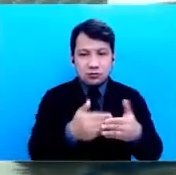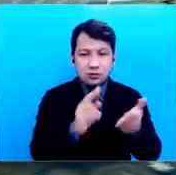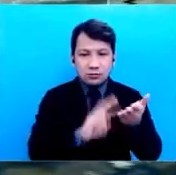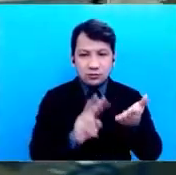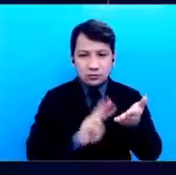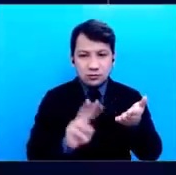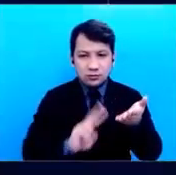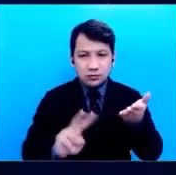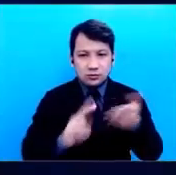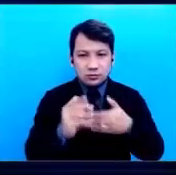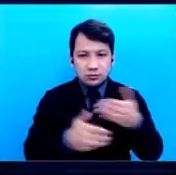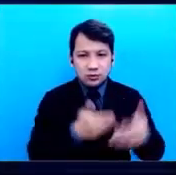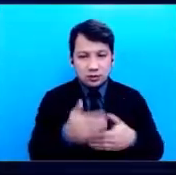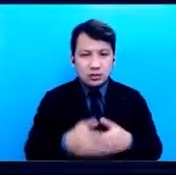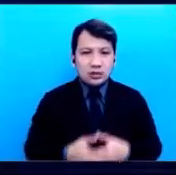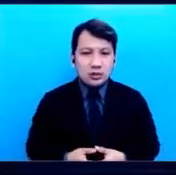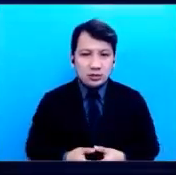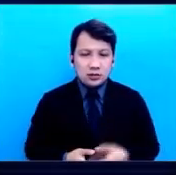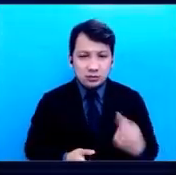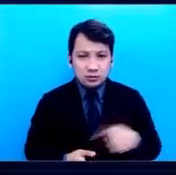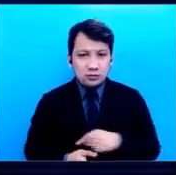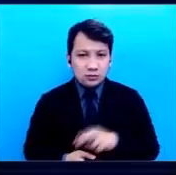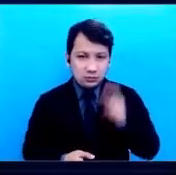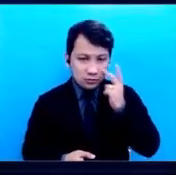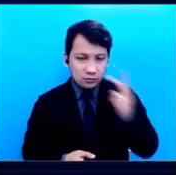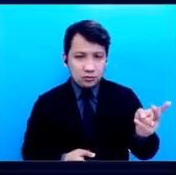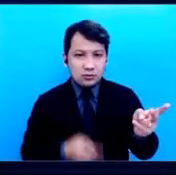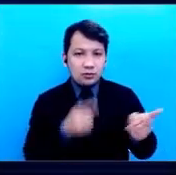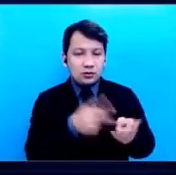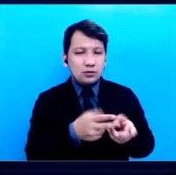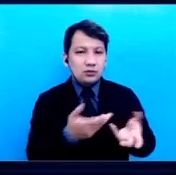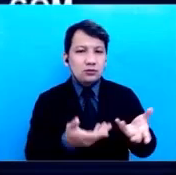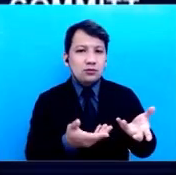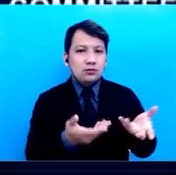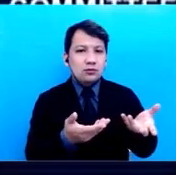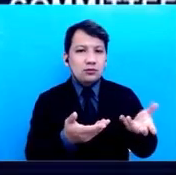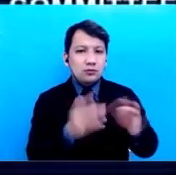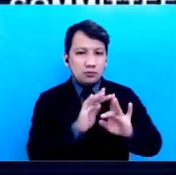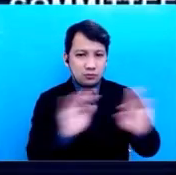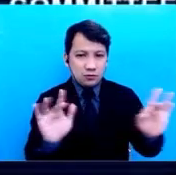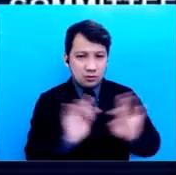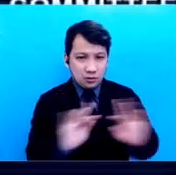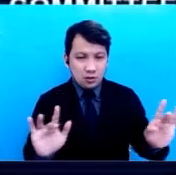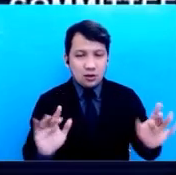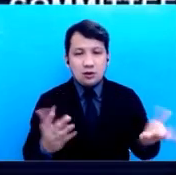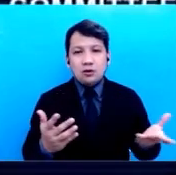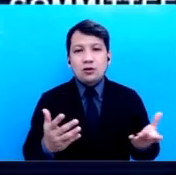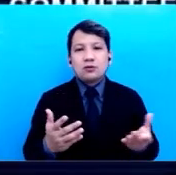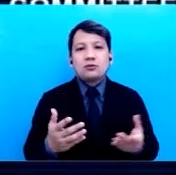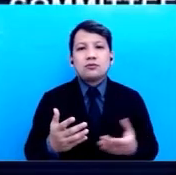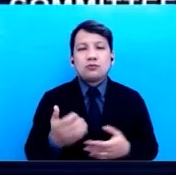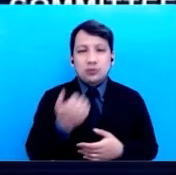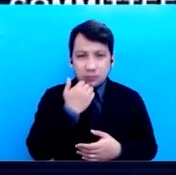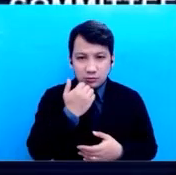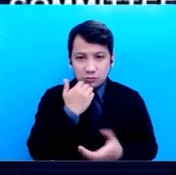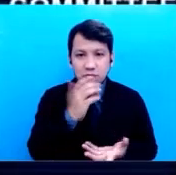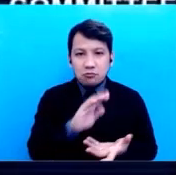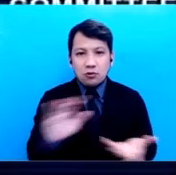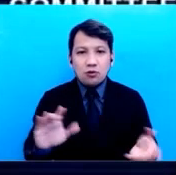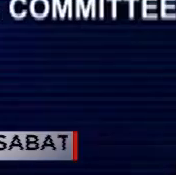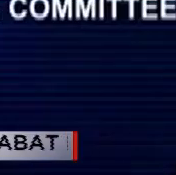process. They will see if the margins are okay, if there are no smudging, if there are